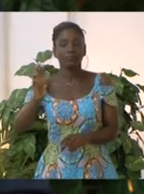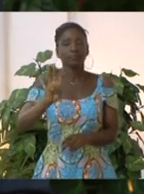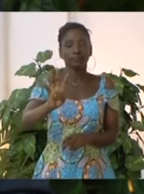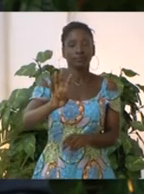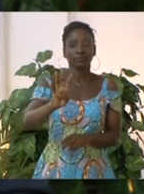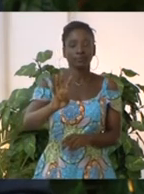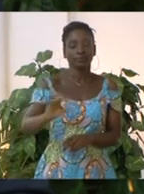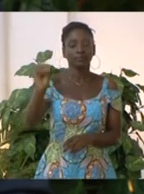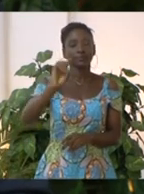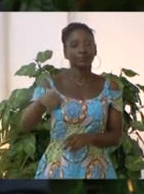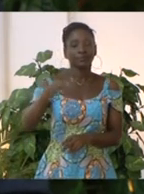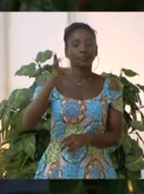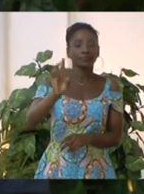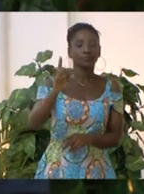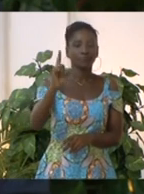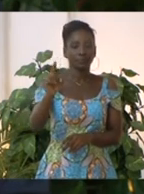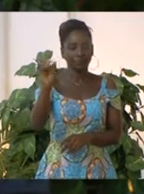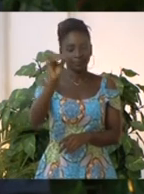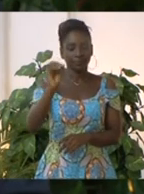164, soit 0,71%.